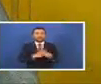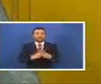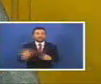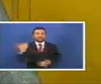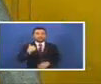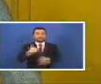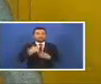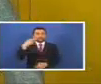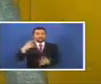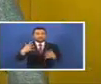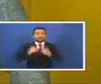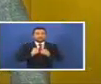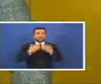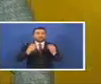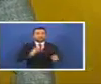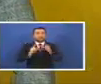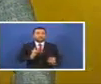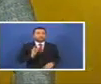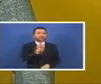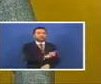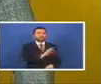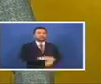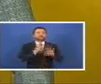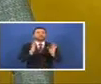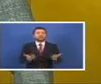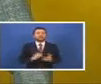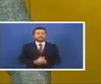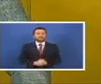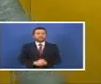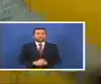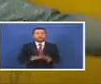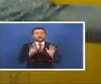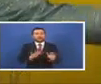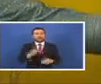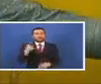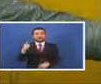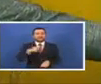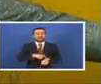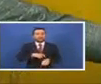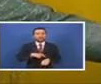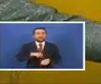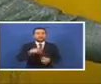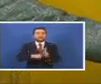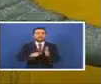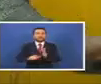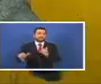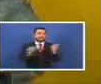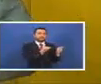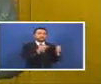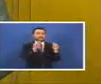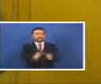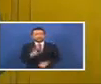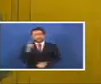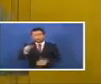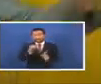gelip bizi yakamızdan tutup mahkemeye götüremez. Ancak bir zaman makinesi icat edecektiniz.